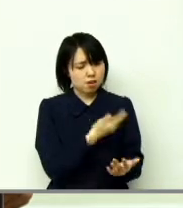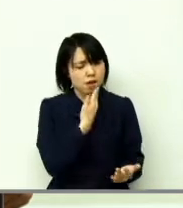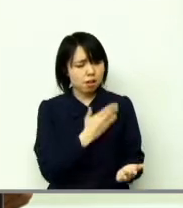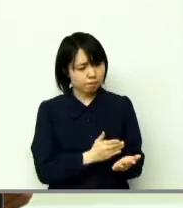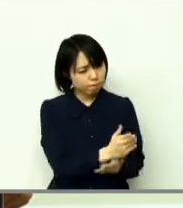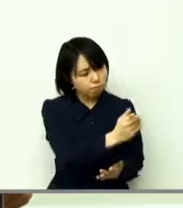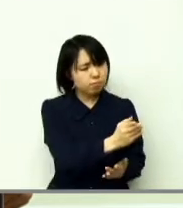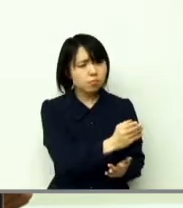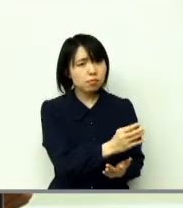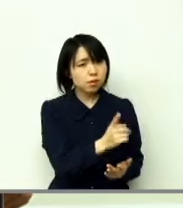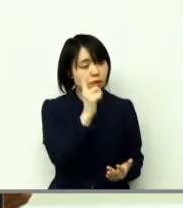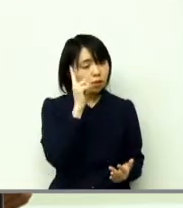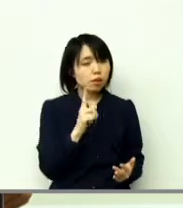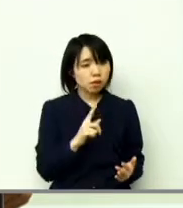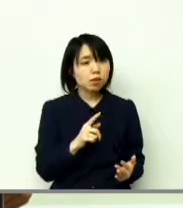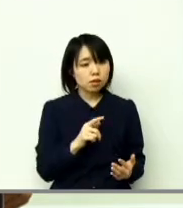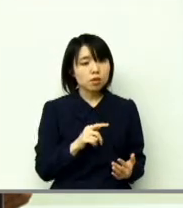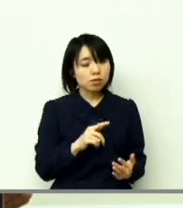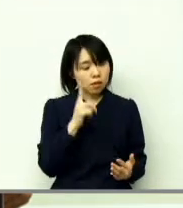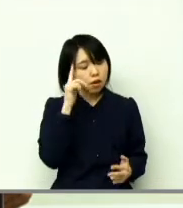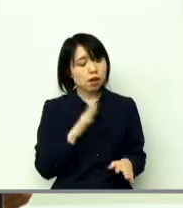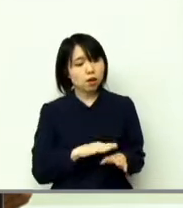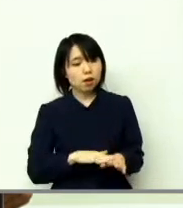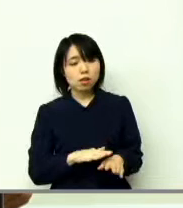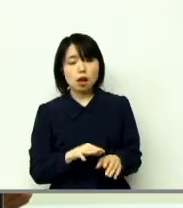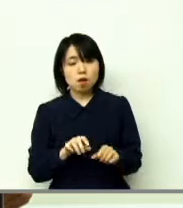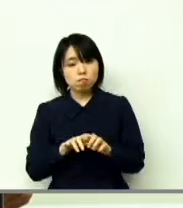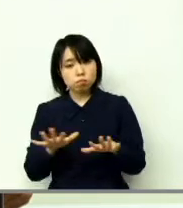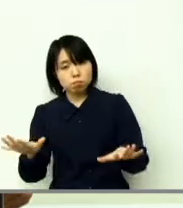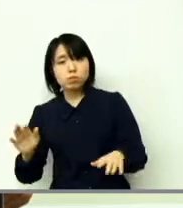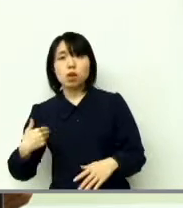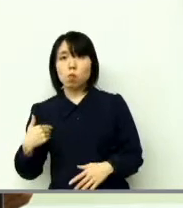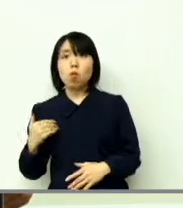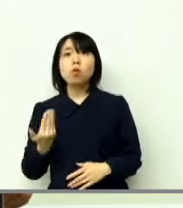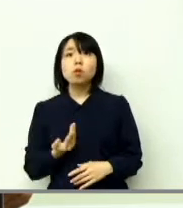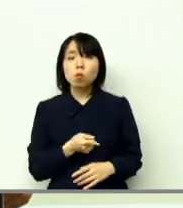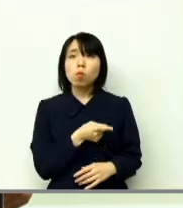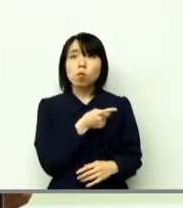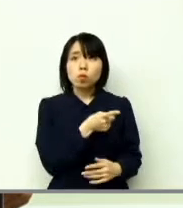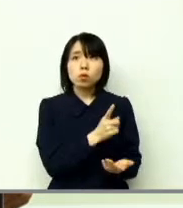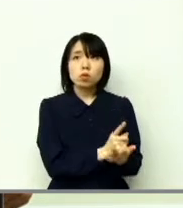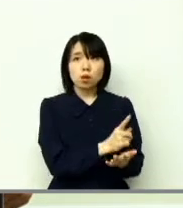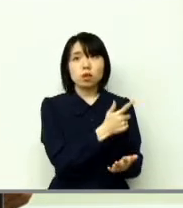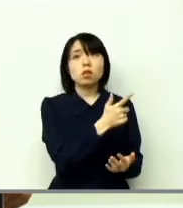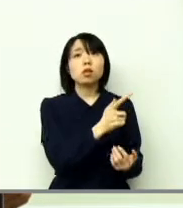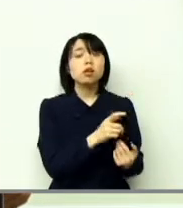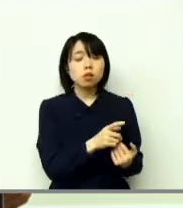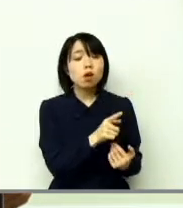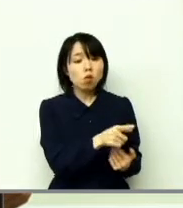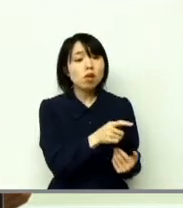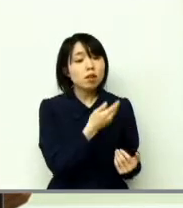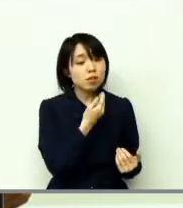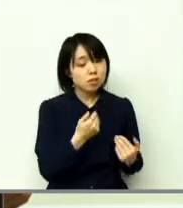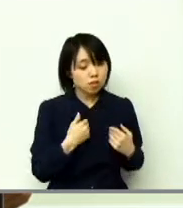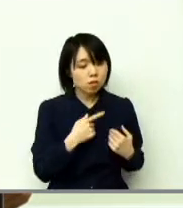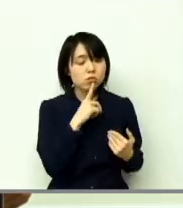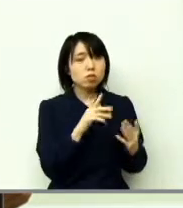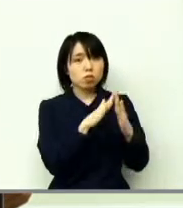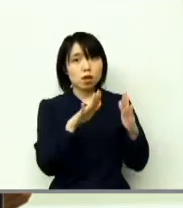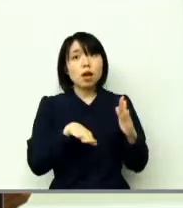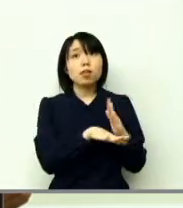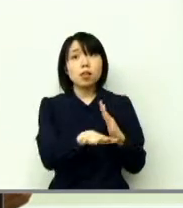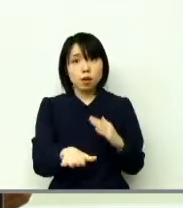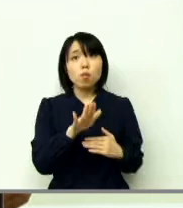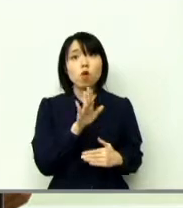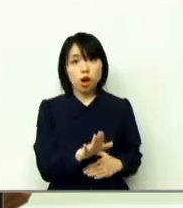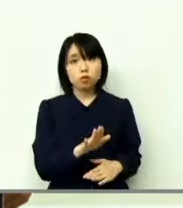つつありますけれども、もちろん認可保育所にこう預けるということが必要なご家庭もこれはたくさんある